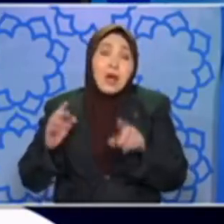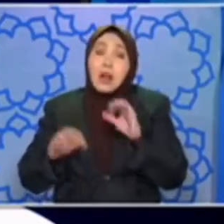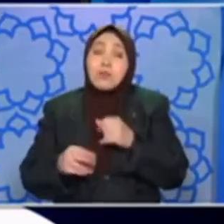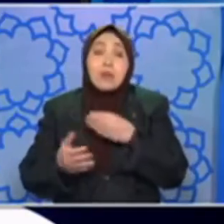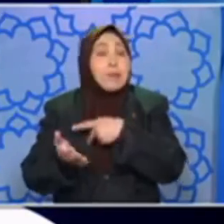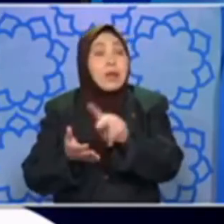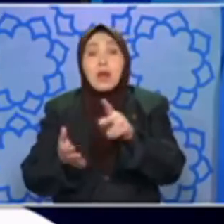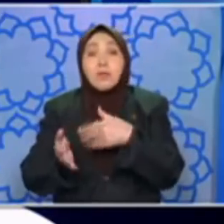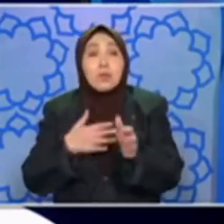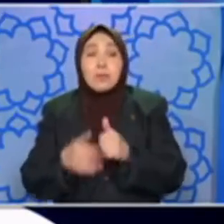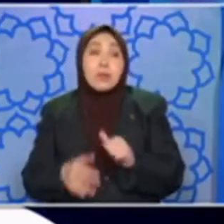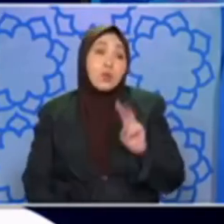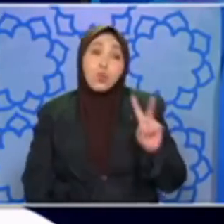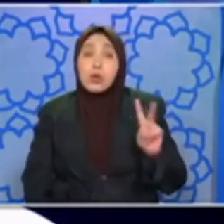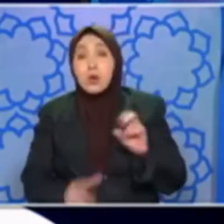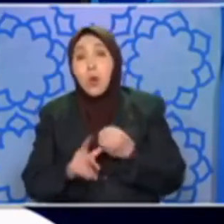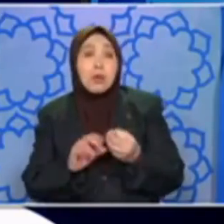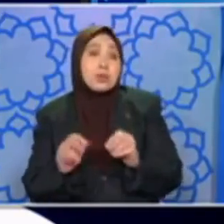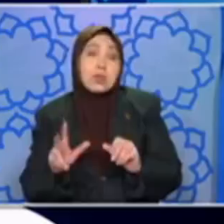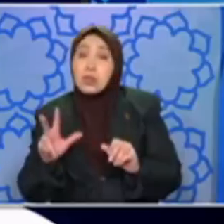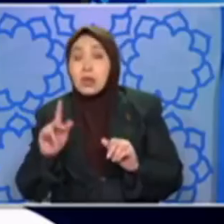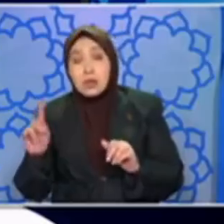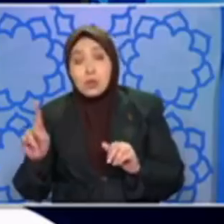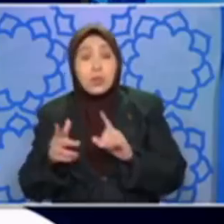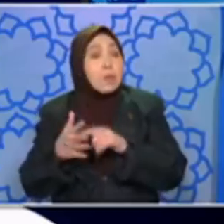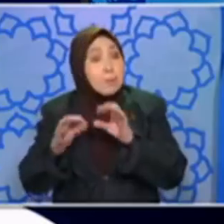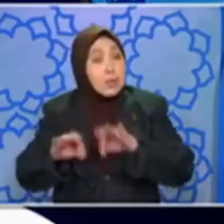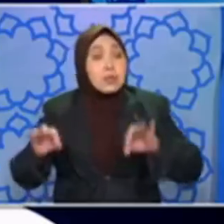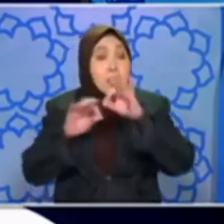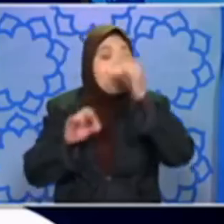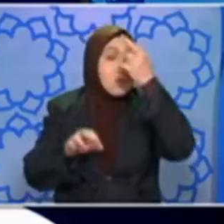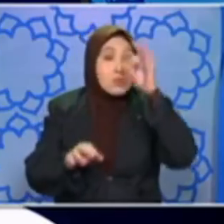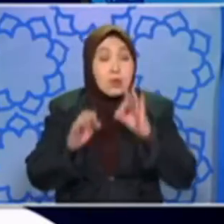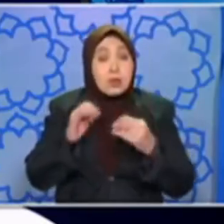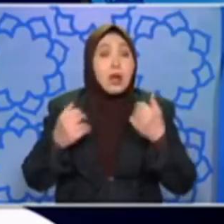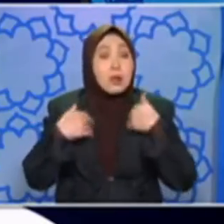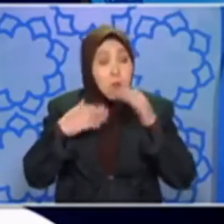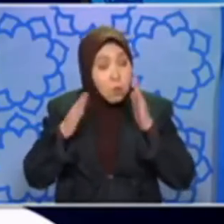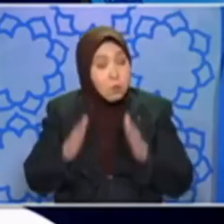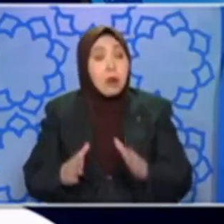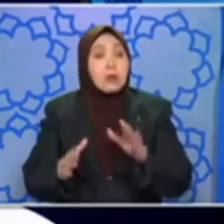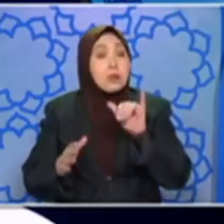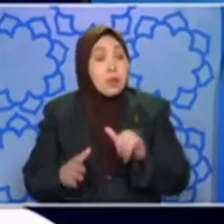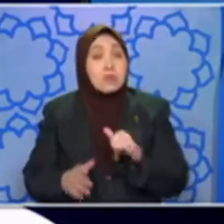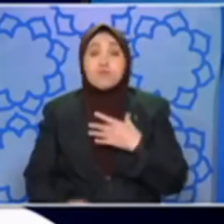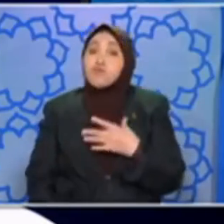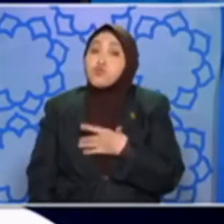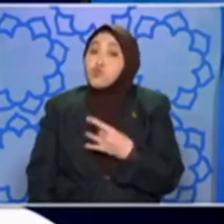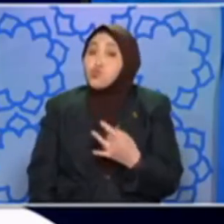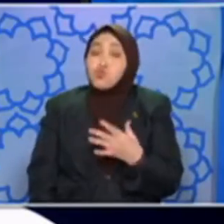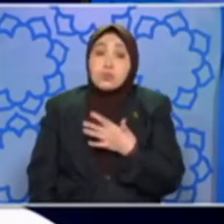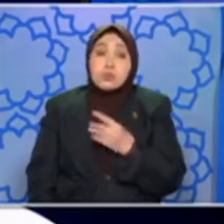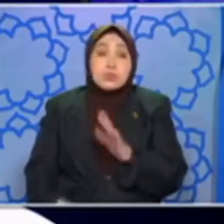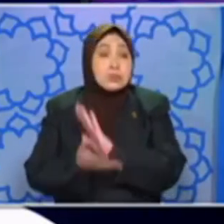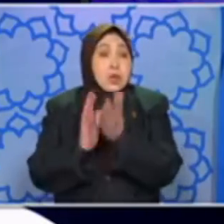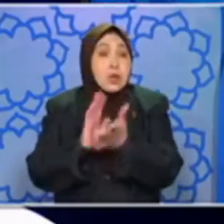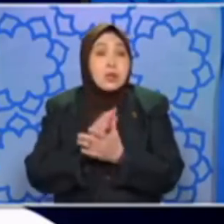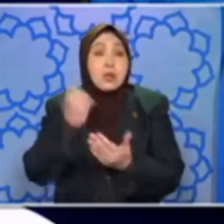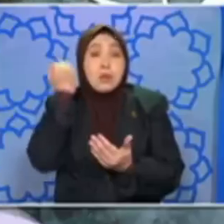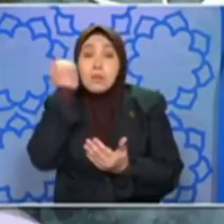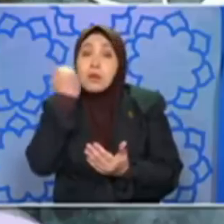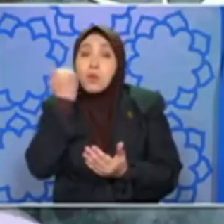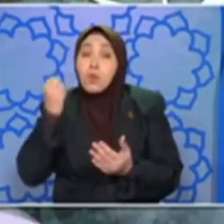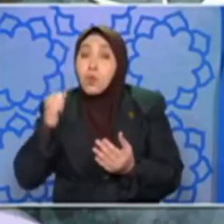sedikit 2-3 ribu. Ini penting. Kerana apa tuan-tuan? Kalau tidak, ada orang yang memang suka menjadi peguam